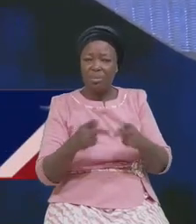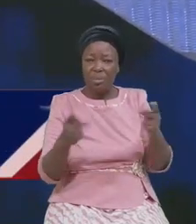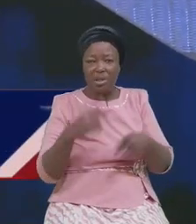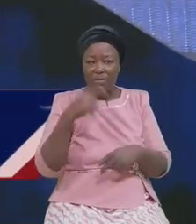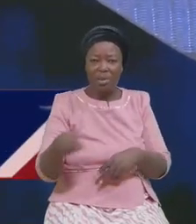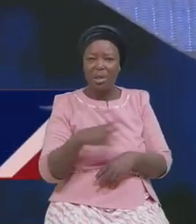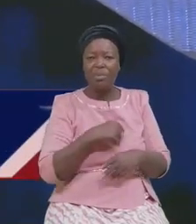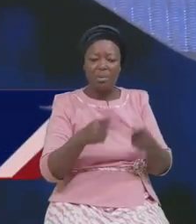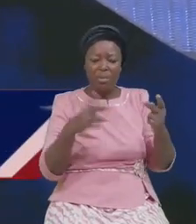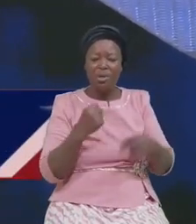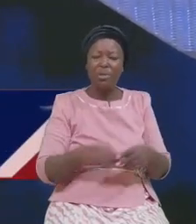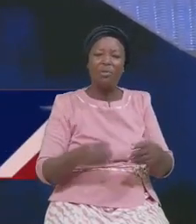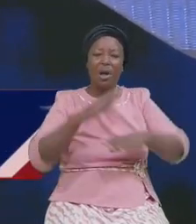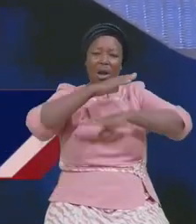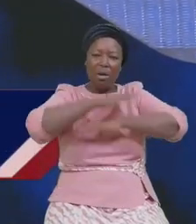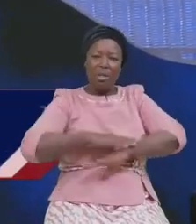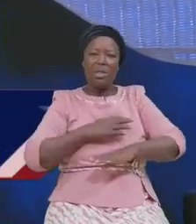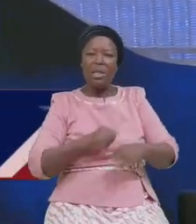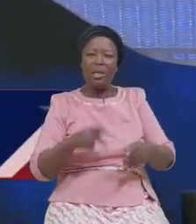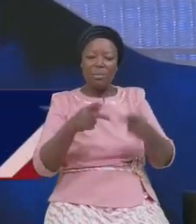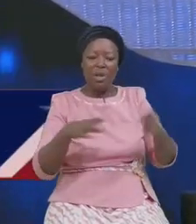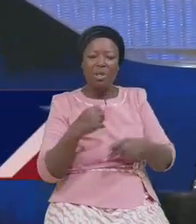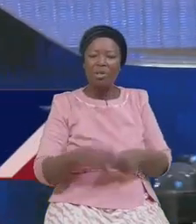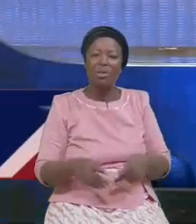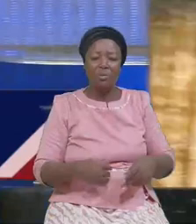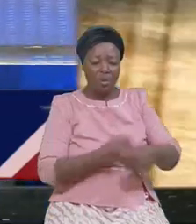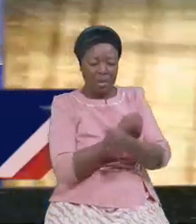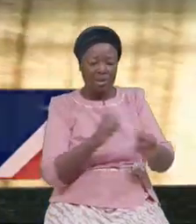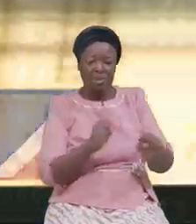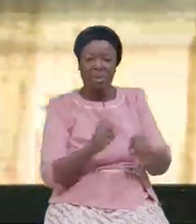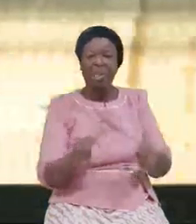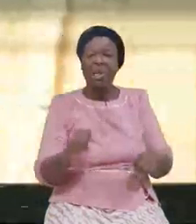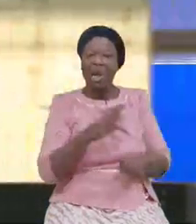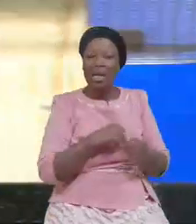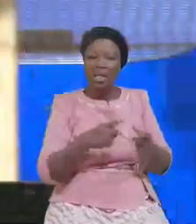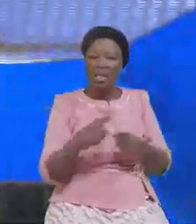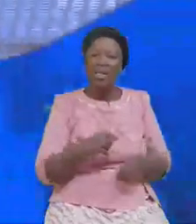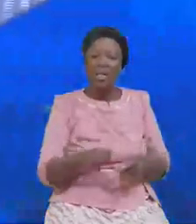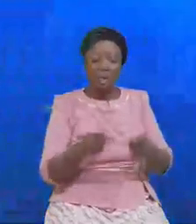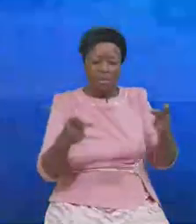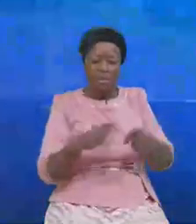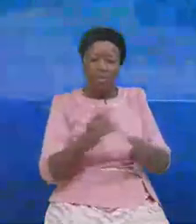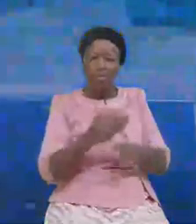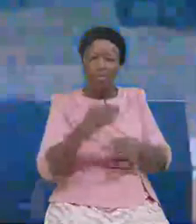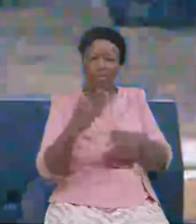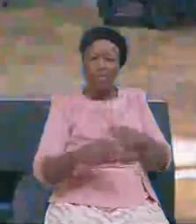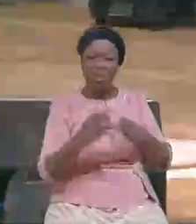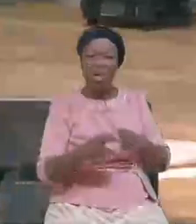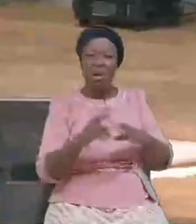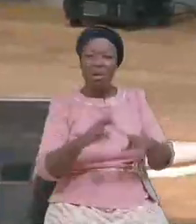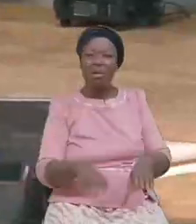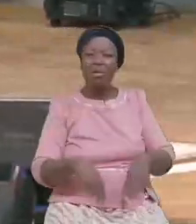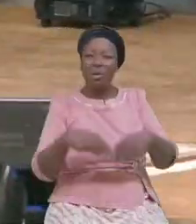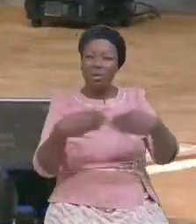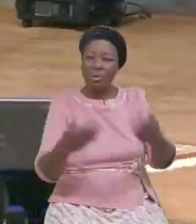repos. Un lieu de refuge, un lieu de restauration totale de ce que le Seigneur leur